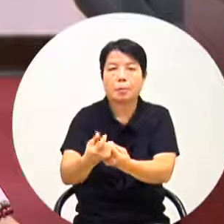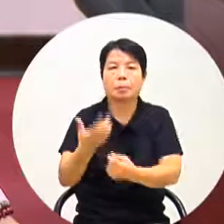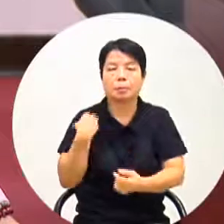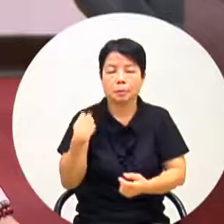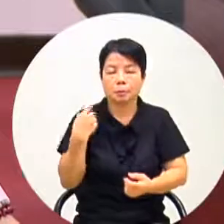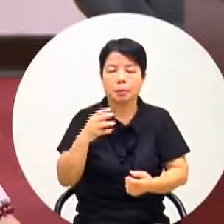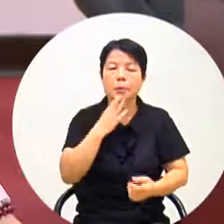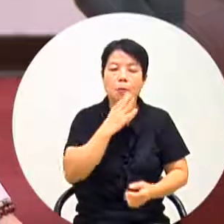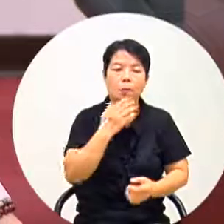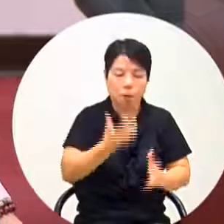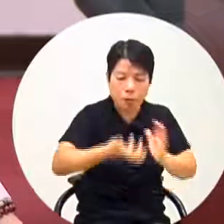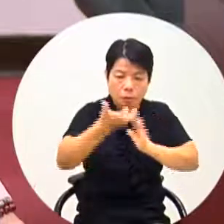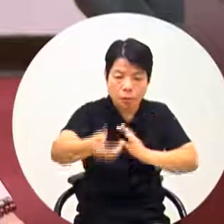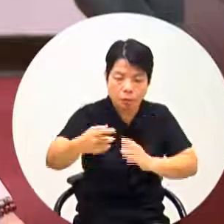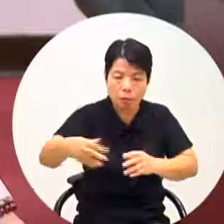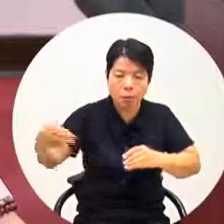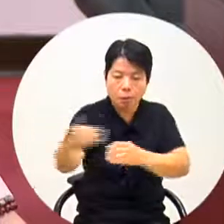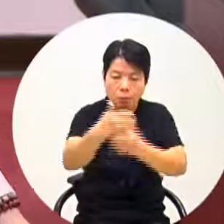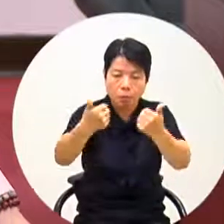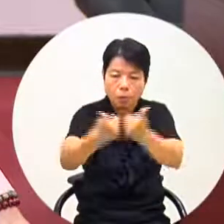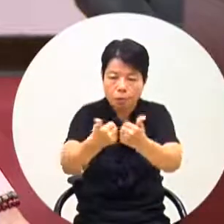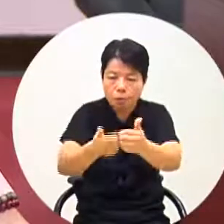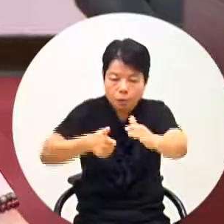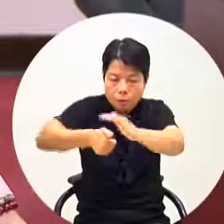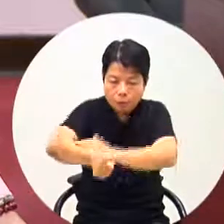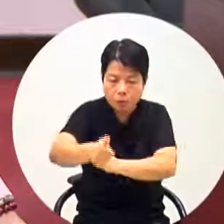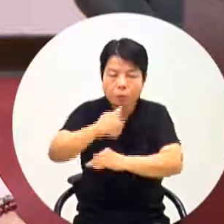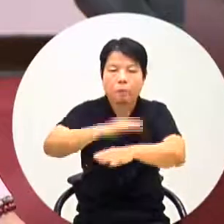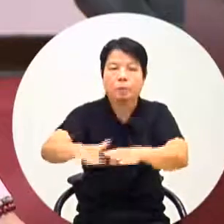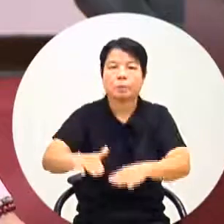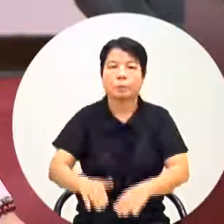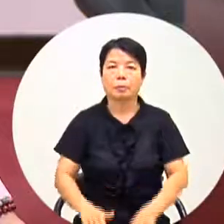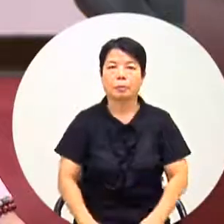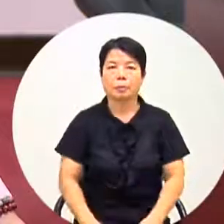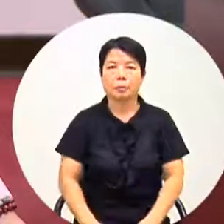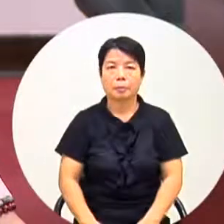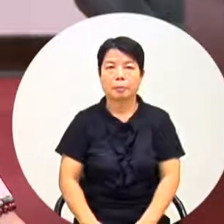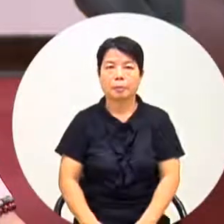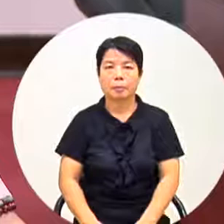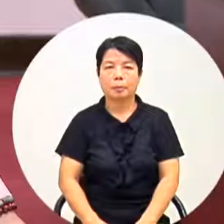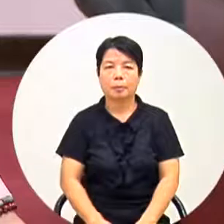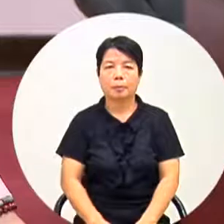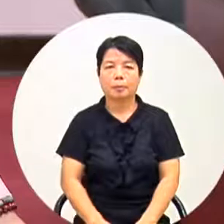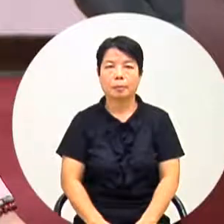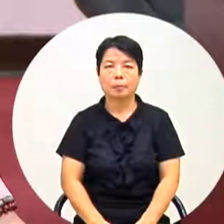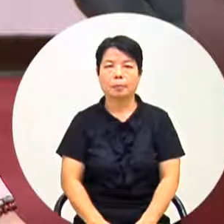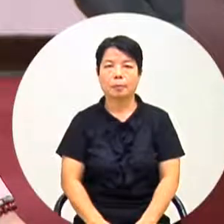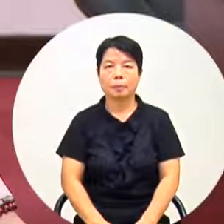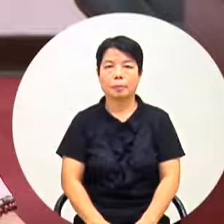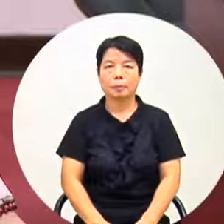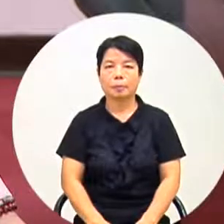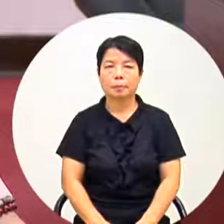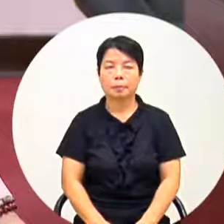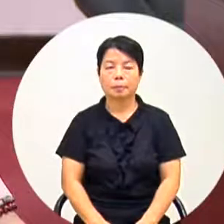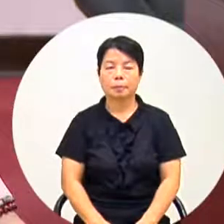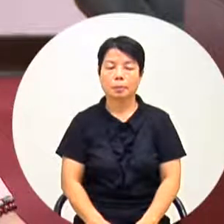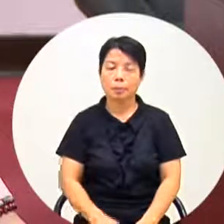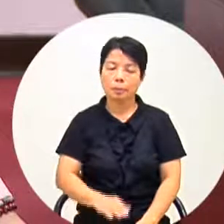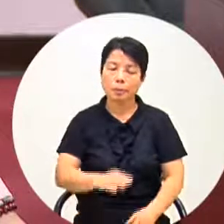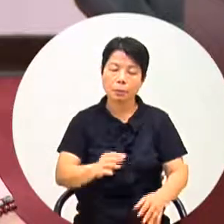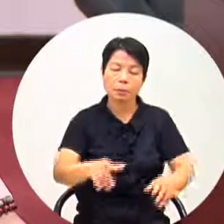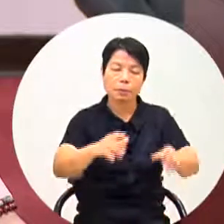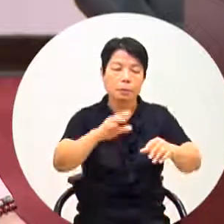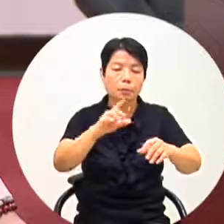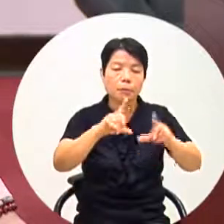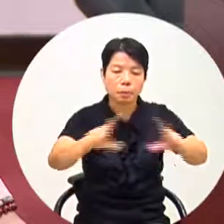移会啦齁，以我所了解的是这样子。但是我们这个大林埔跟后